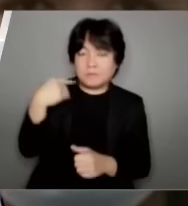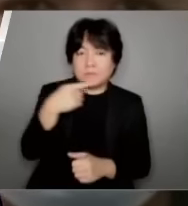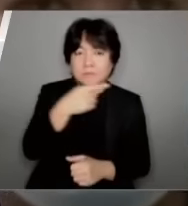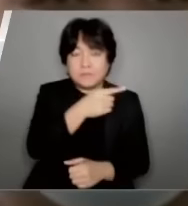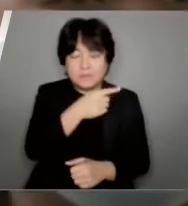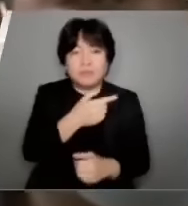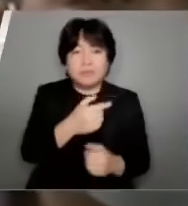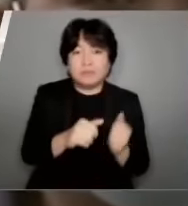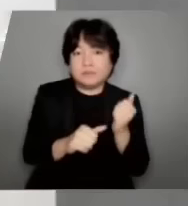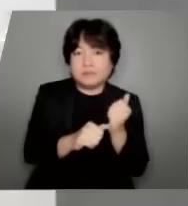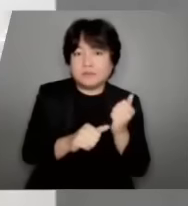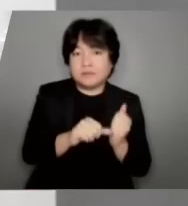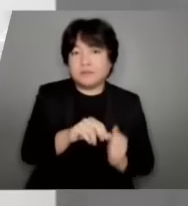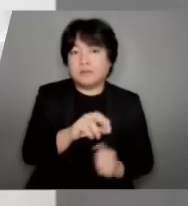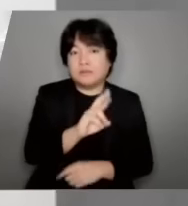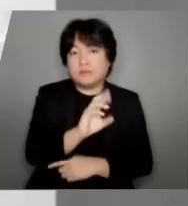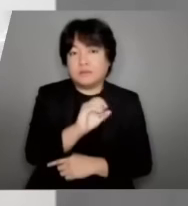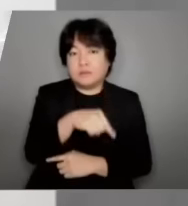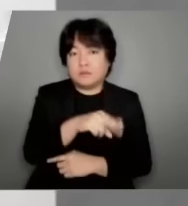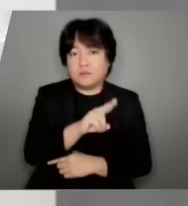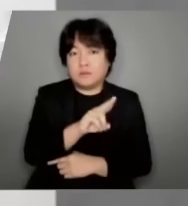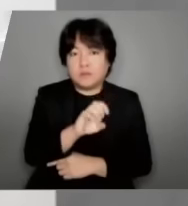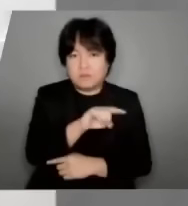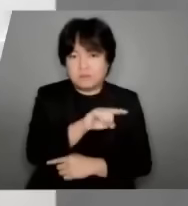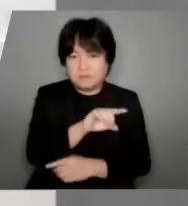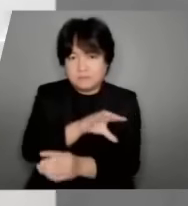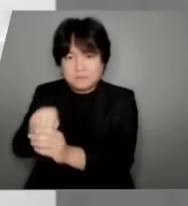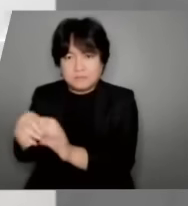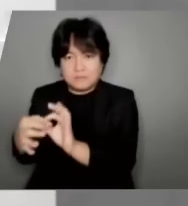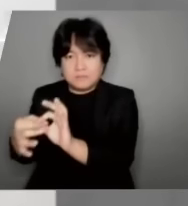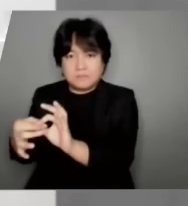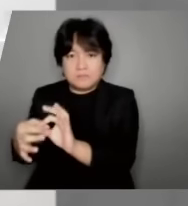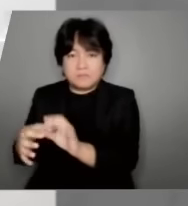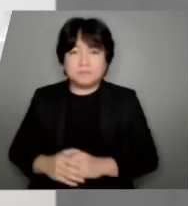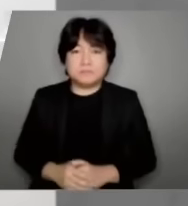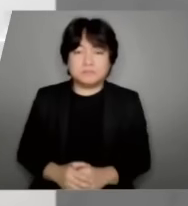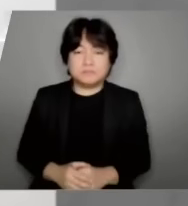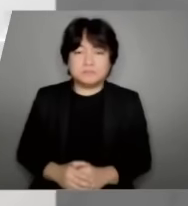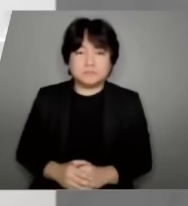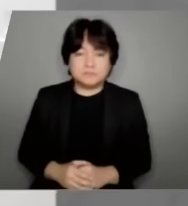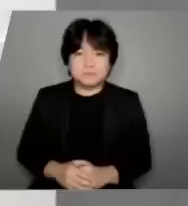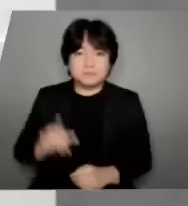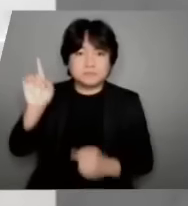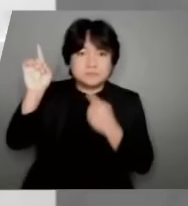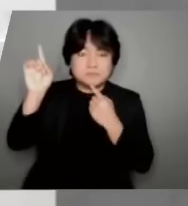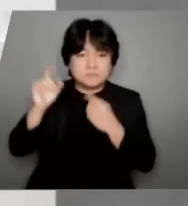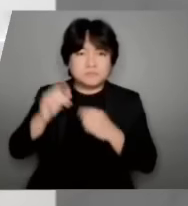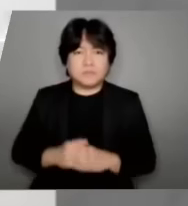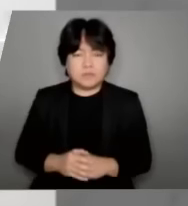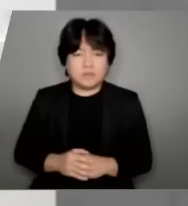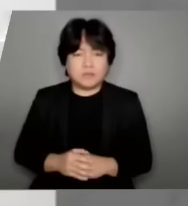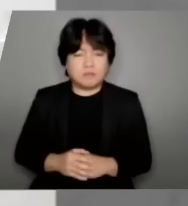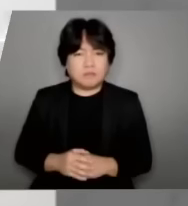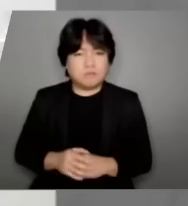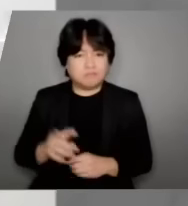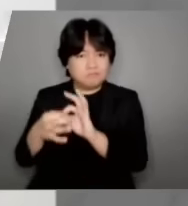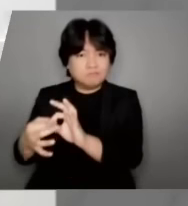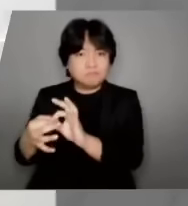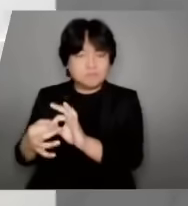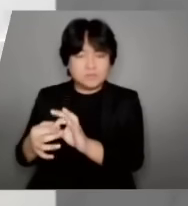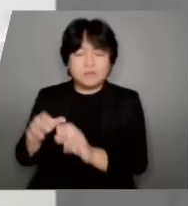really intimately related. Tagal na namin sinasabi na yung dalawang scam farm na ito ay magkaugnay. Pare-parehong criminal organization